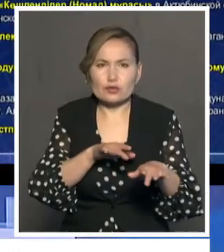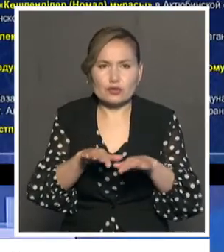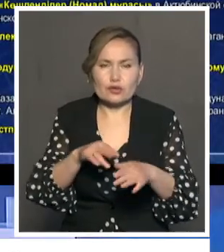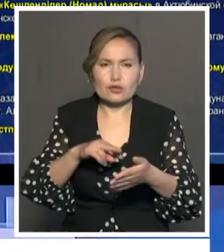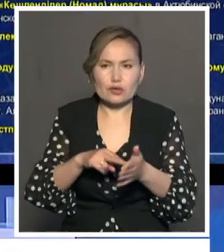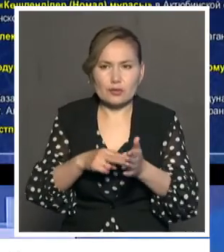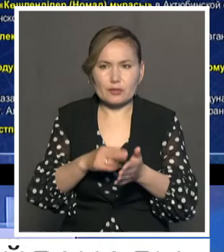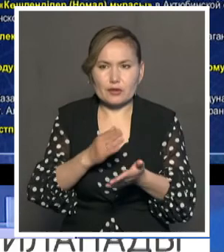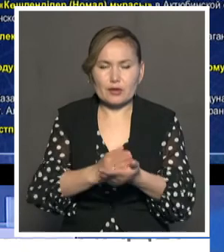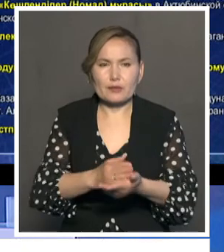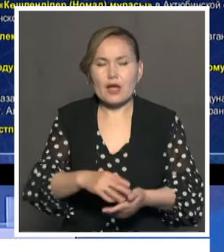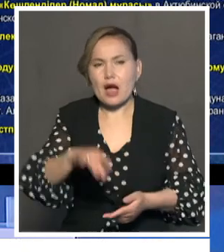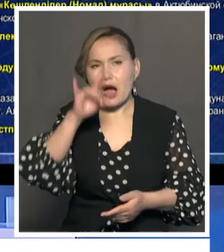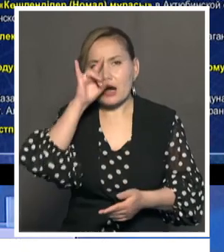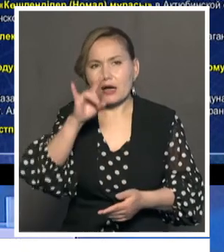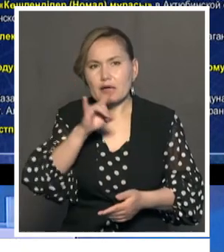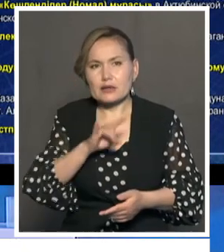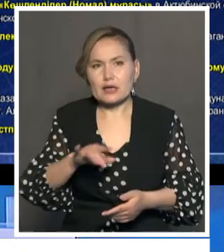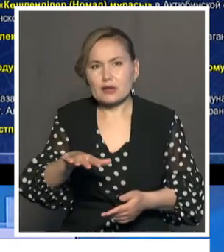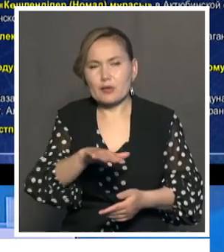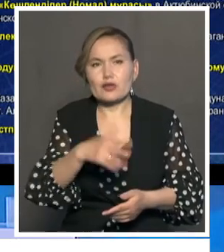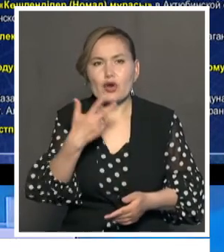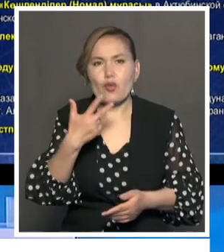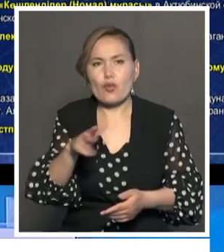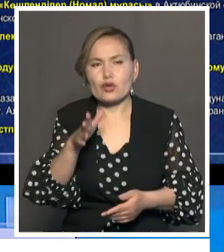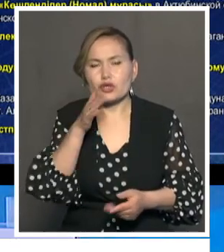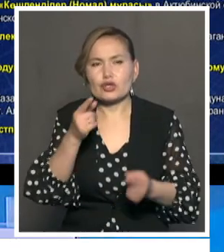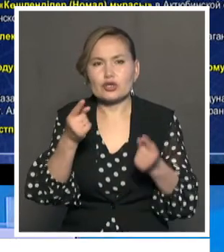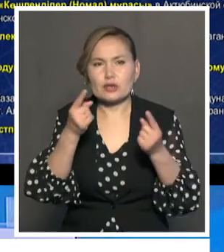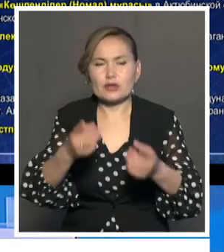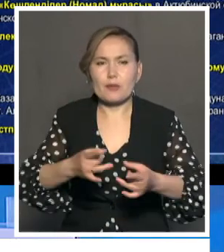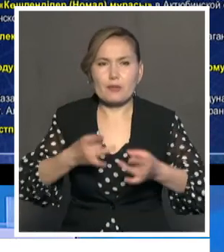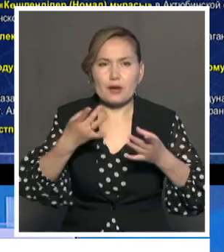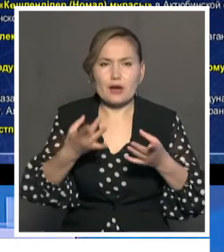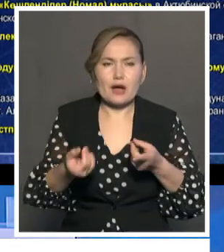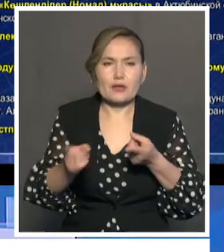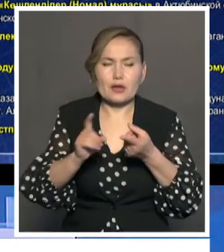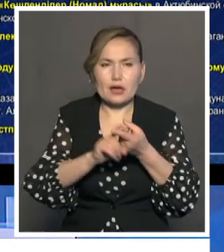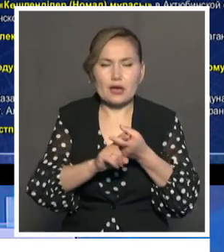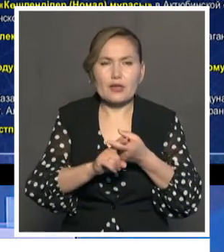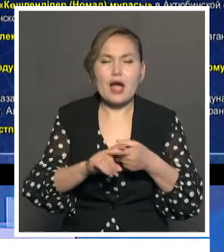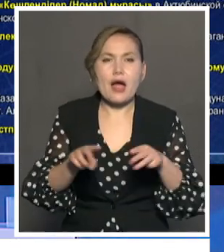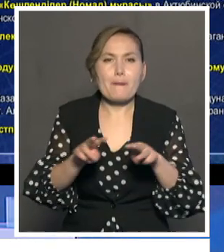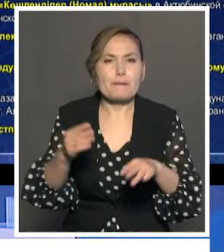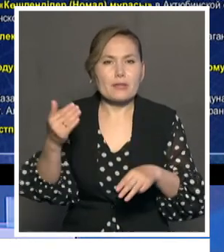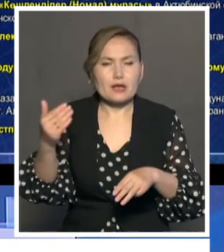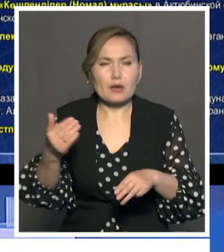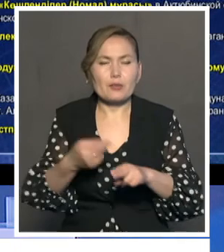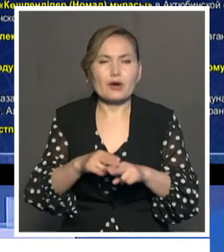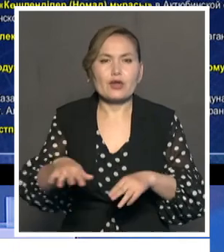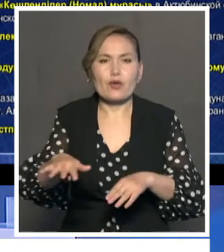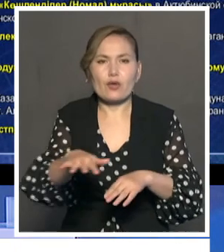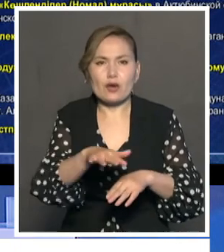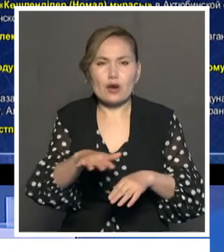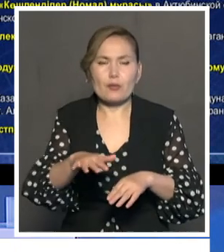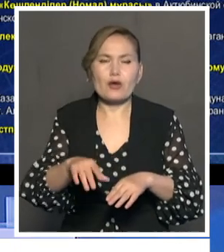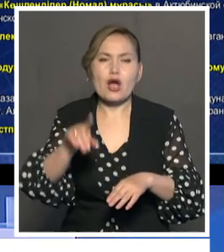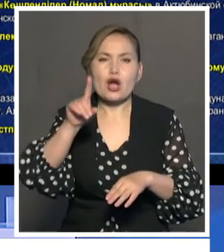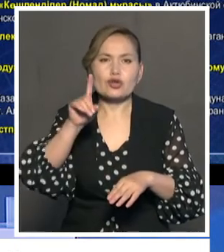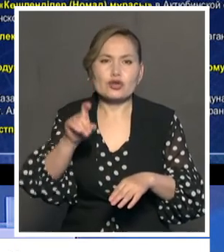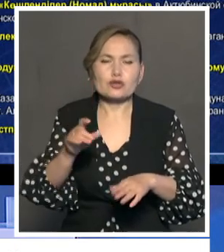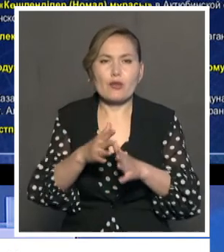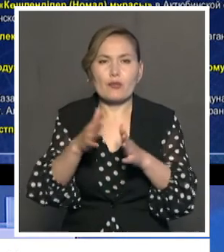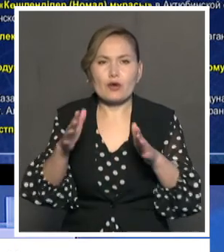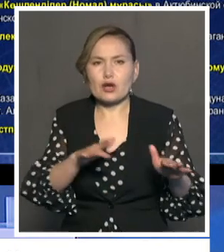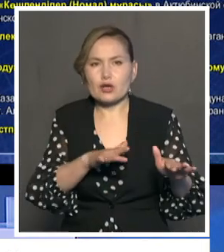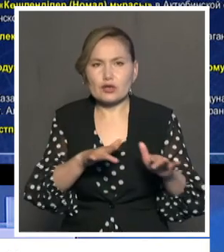Республикасы тәуелсіздігінің 30 жылдығы аясында туризм саласында министрлік республикалық және өңірлік деңгейде 100-ден астам